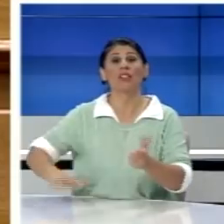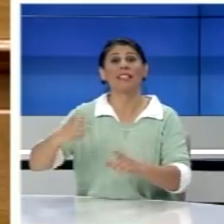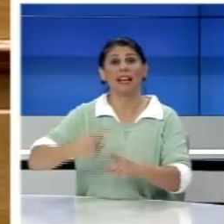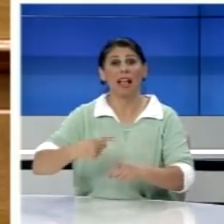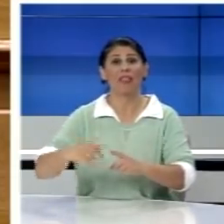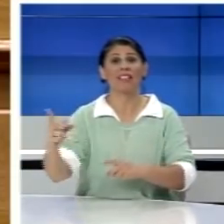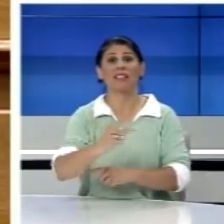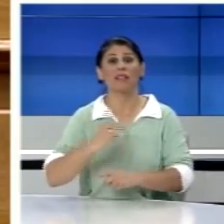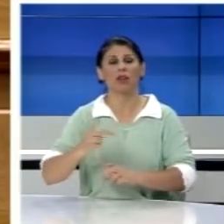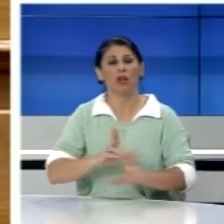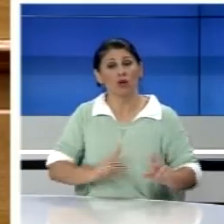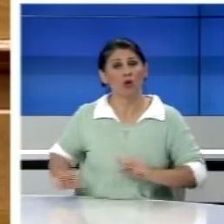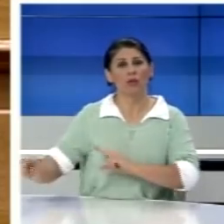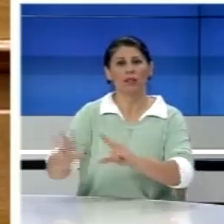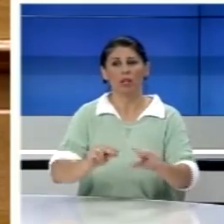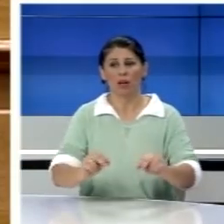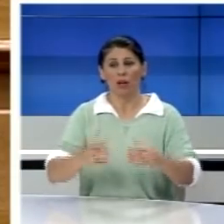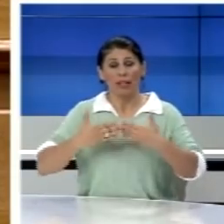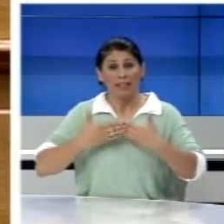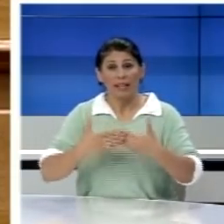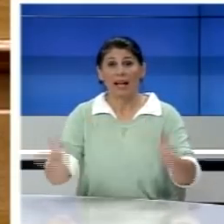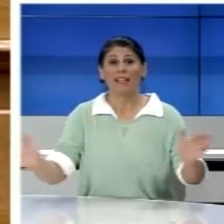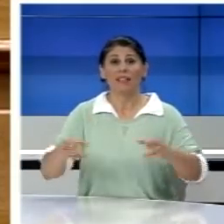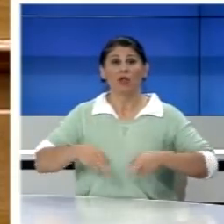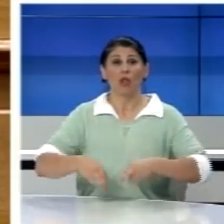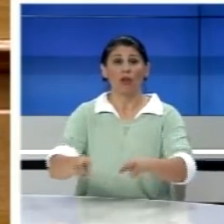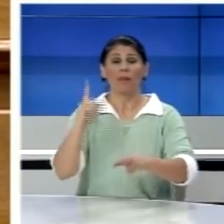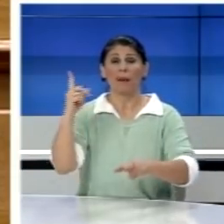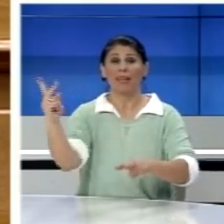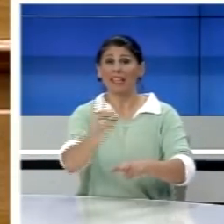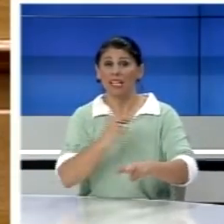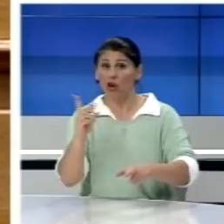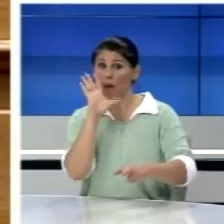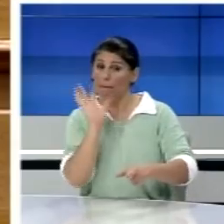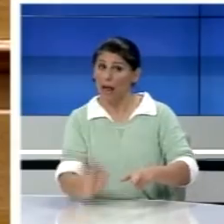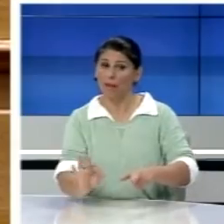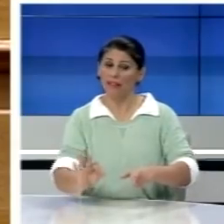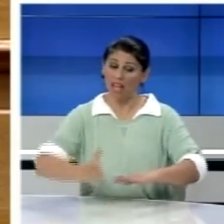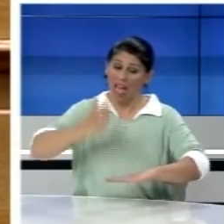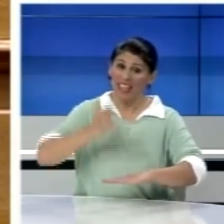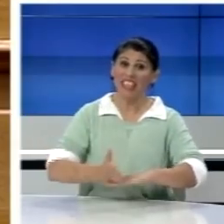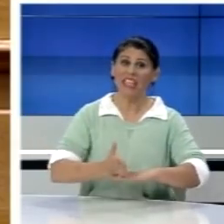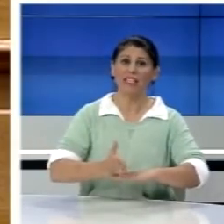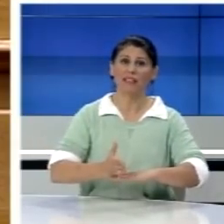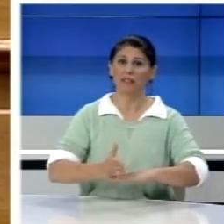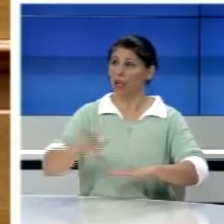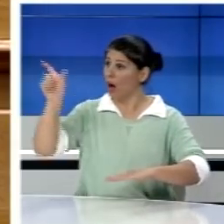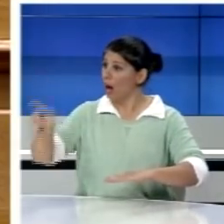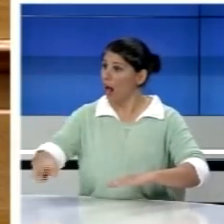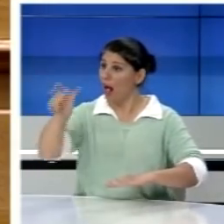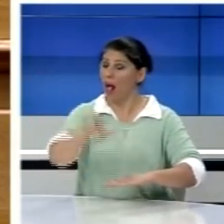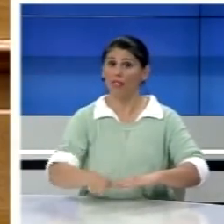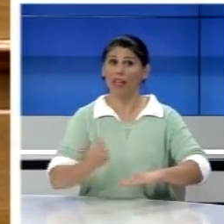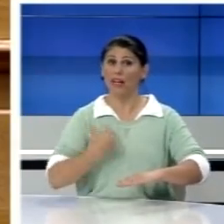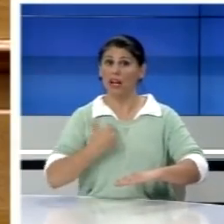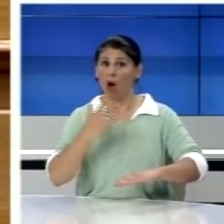Ελλάδας, της κοινωνίας συνολικά. Για να ανοίξει ο δρόμος για μια κοινωνία πραγματικά που θα εγγυάται ότι κάθε νέος και νέα